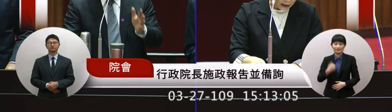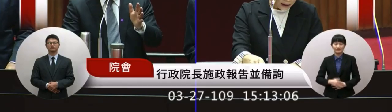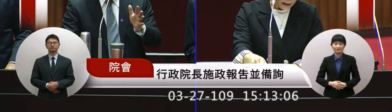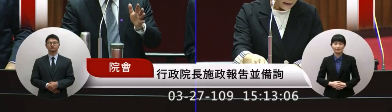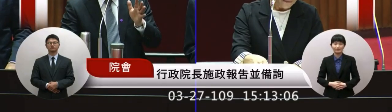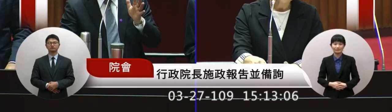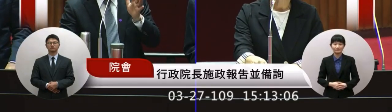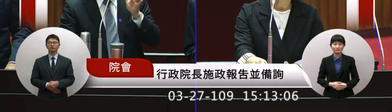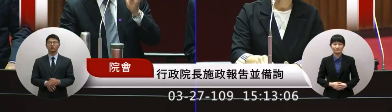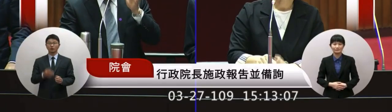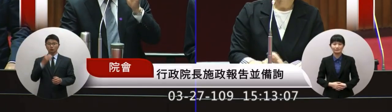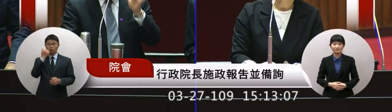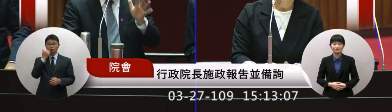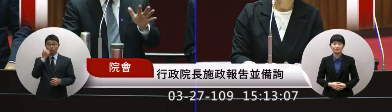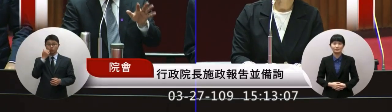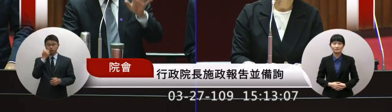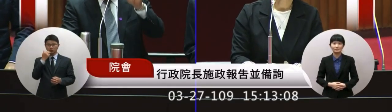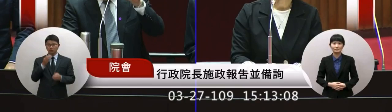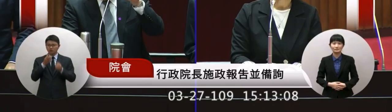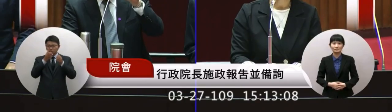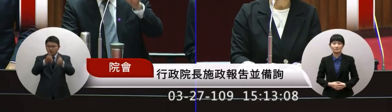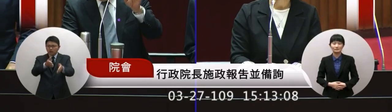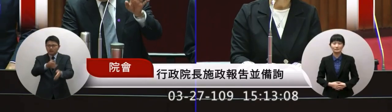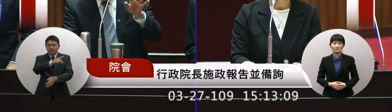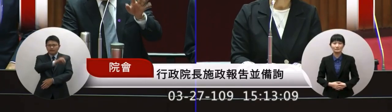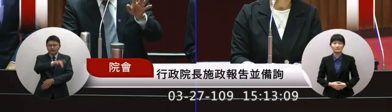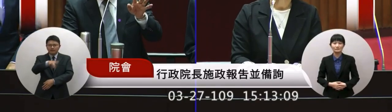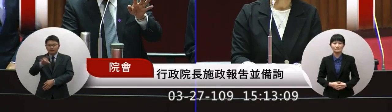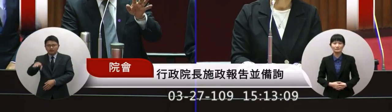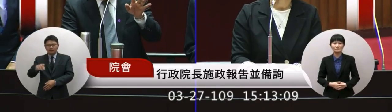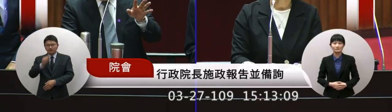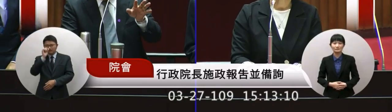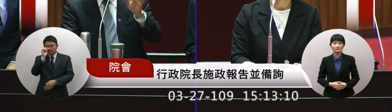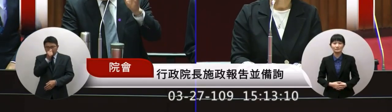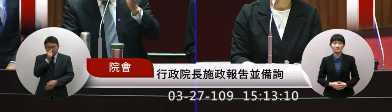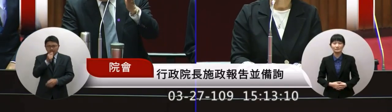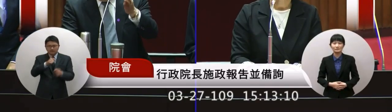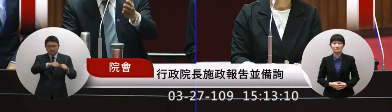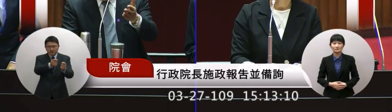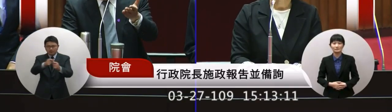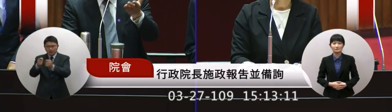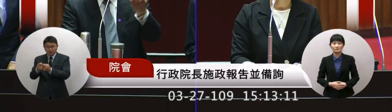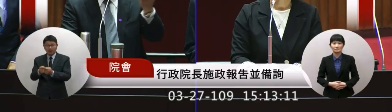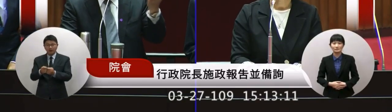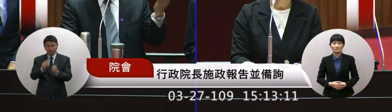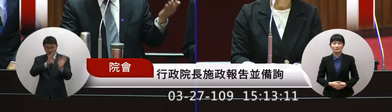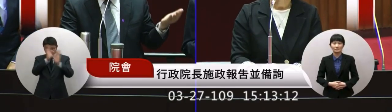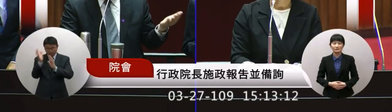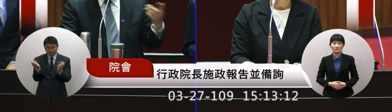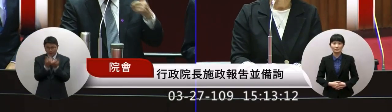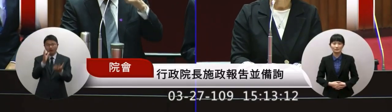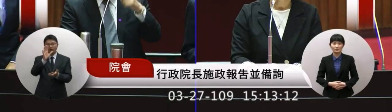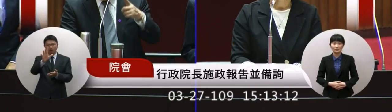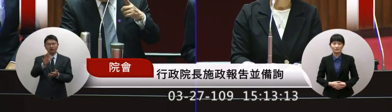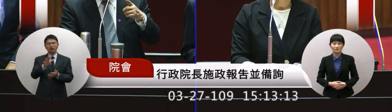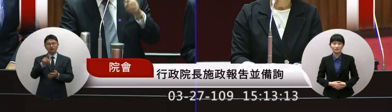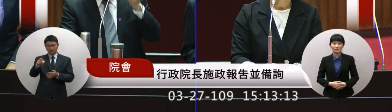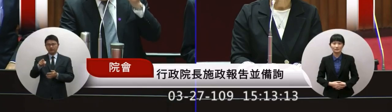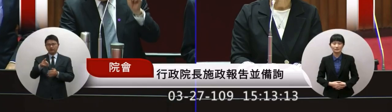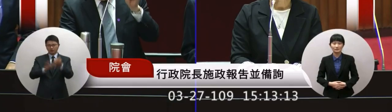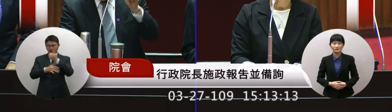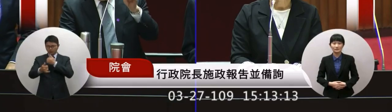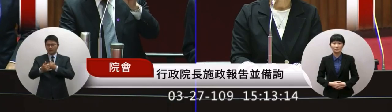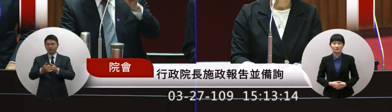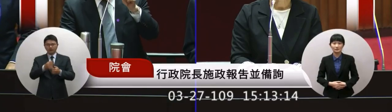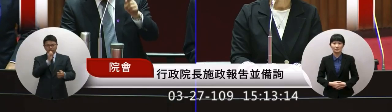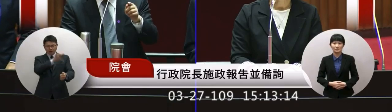委员如果对于什么地方有特别破坏情状，哎，委员随时让我们相关部会知道。